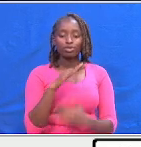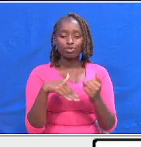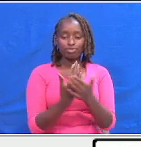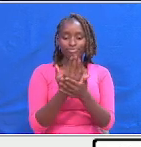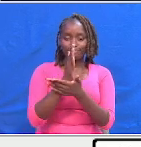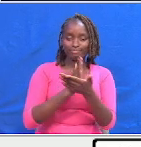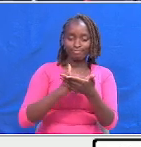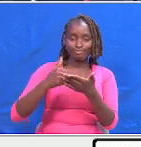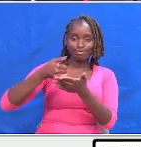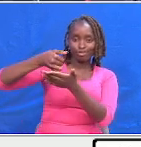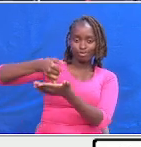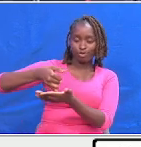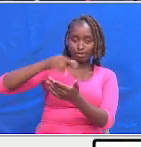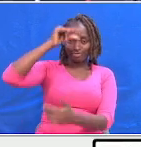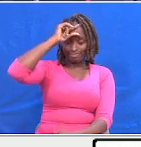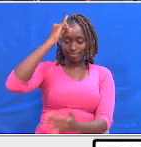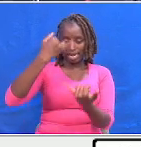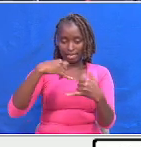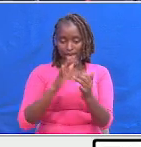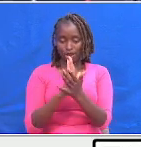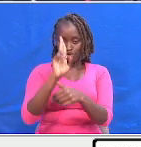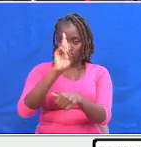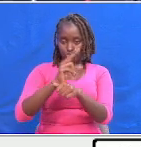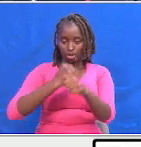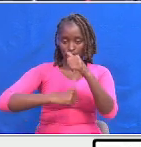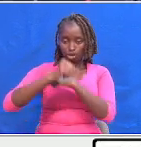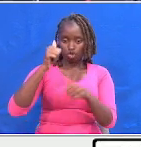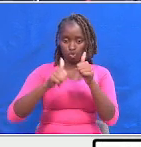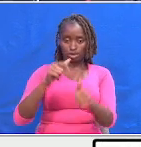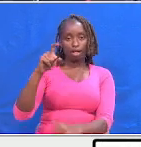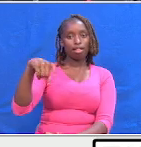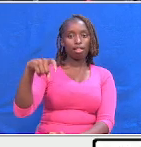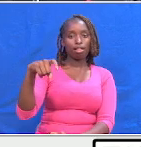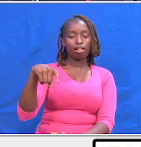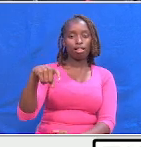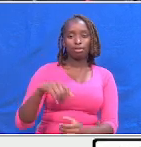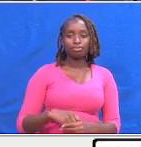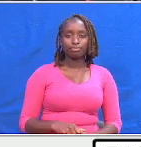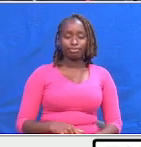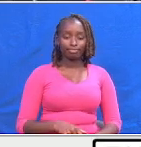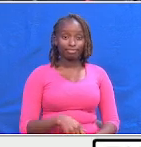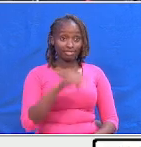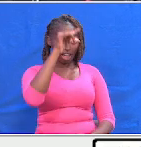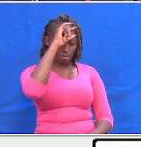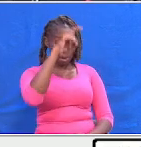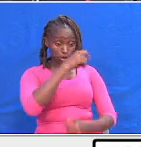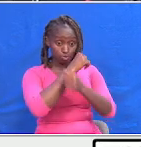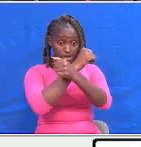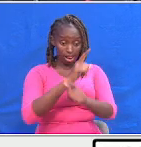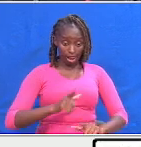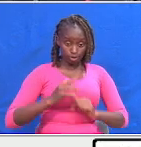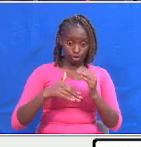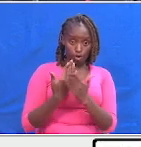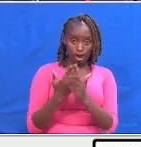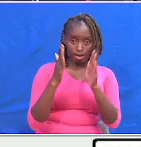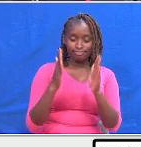husika kuchukua hatua madhubuti. The government must protect the life of every human person in Kenya,